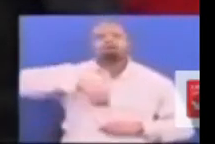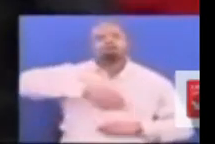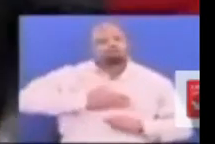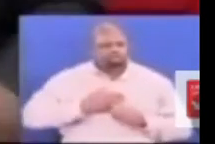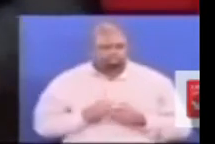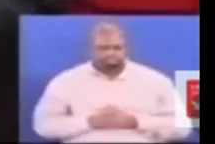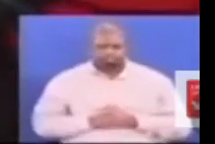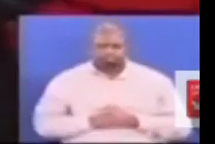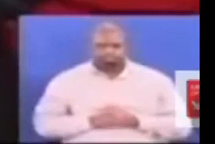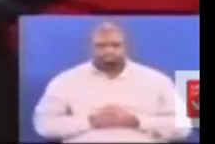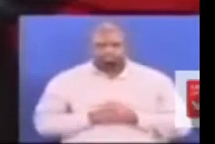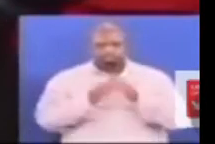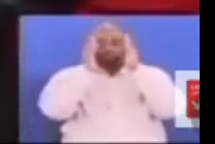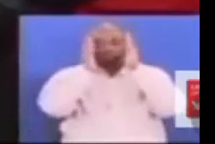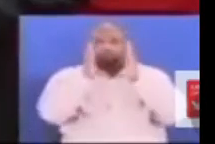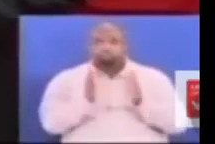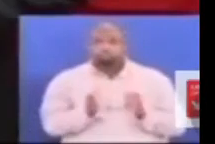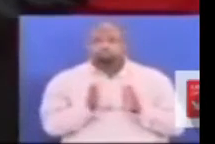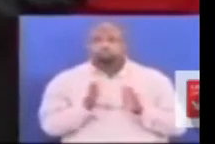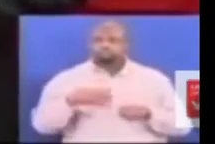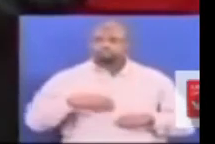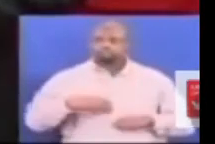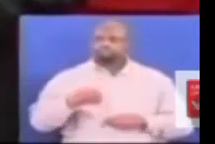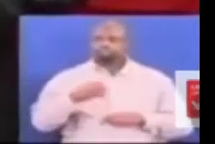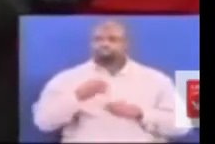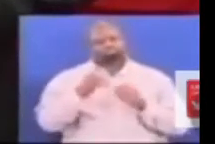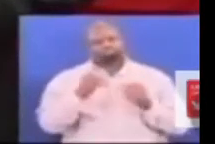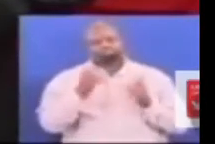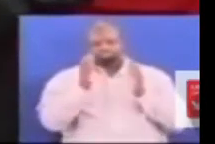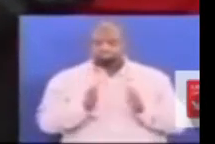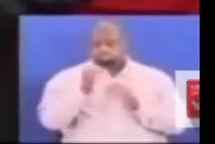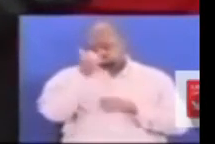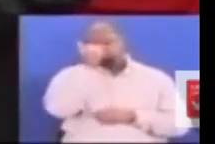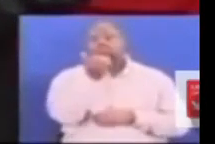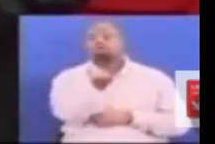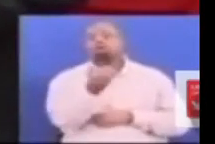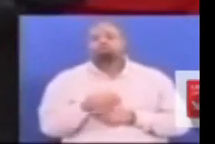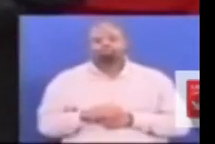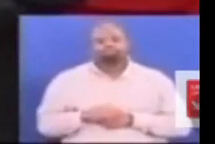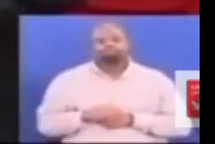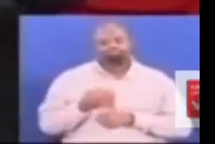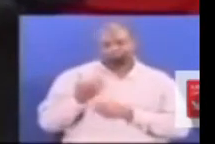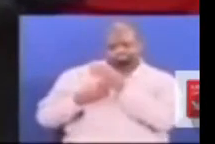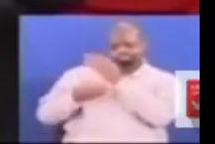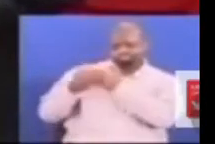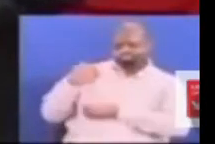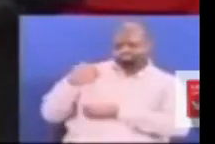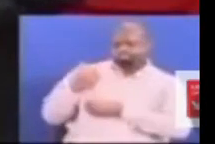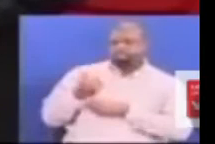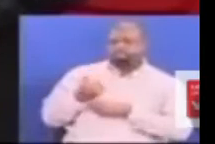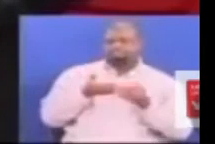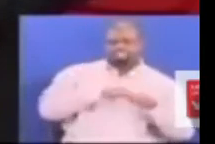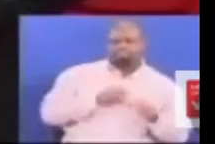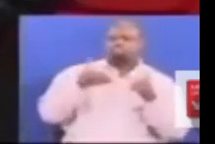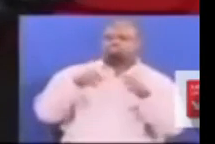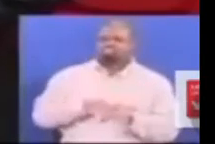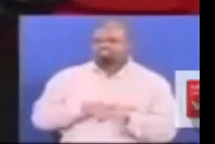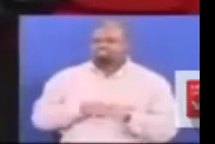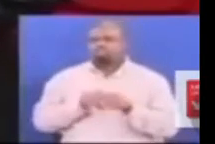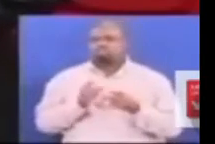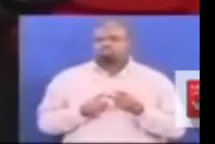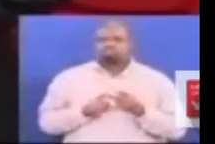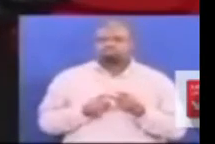Aidha, Mheshimiwa Waziri Mkuu, utakumbuka kwamba hapo nyuma vimetokea vifo vya kisiasa. Alifariki mwenyekiti wetu